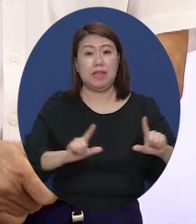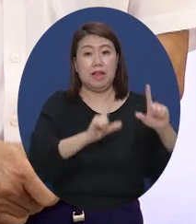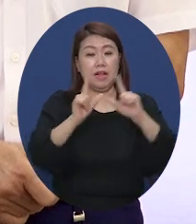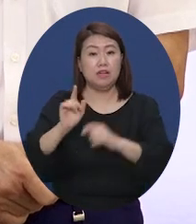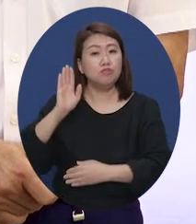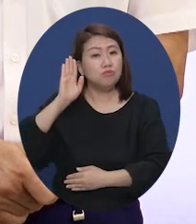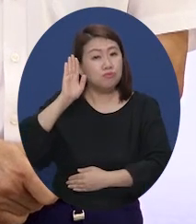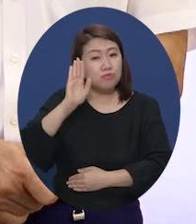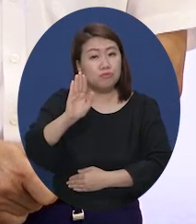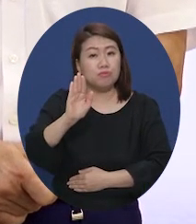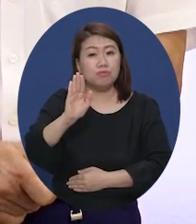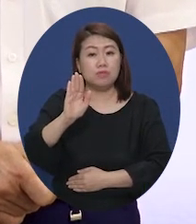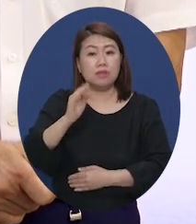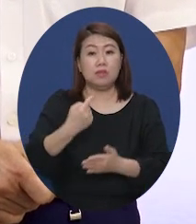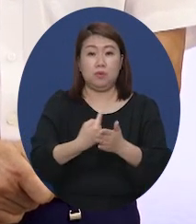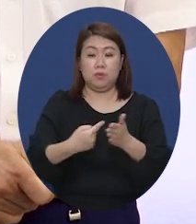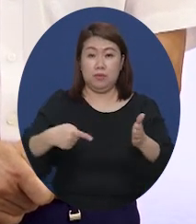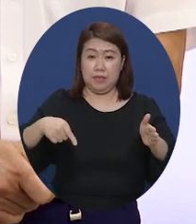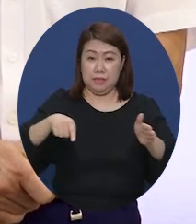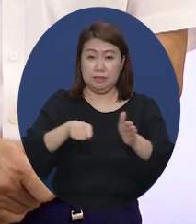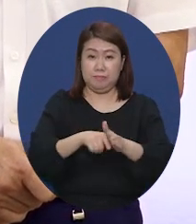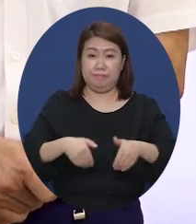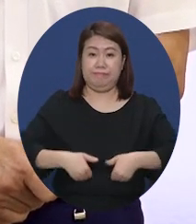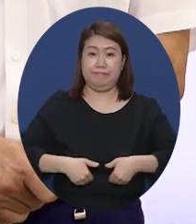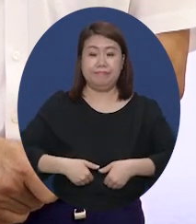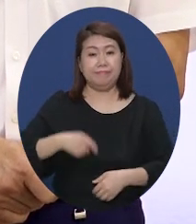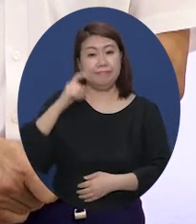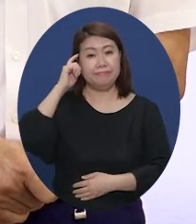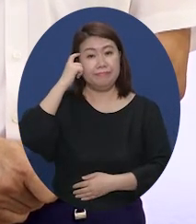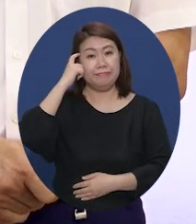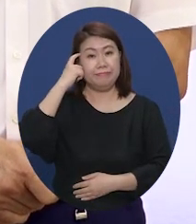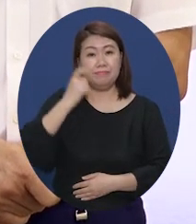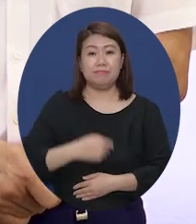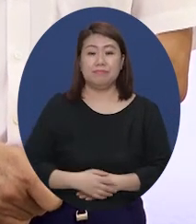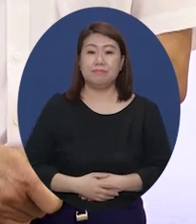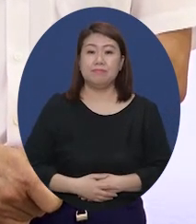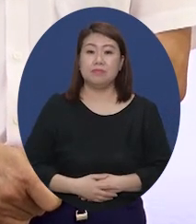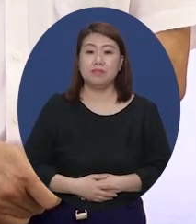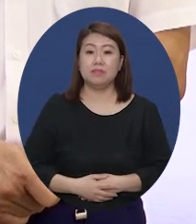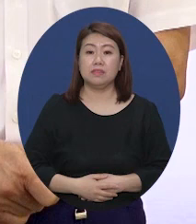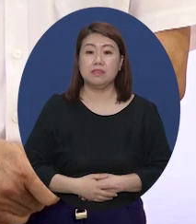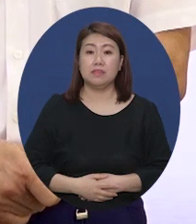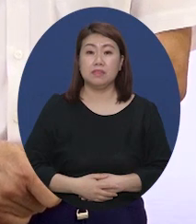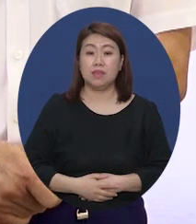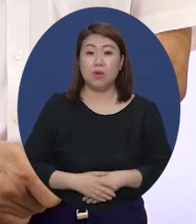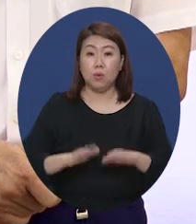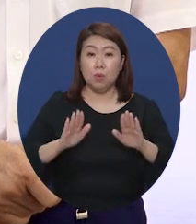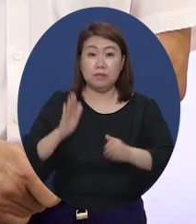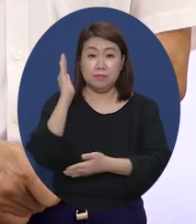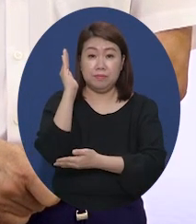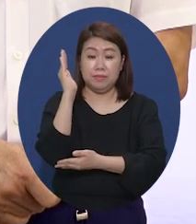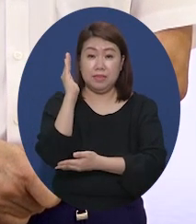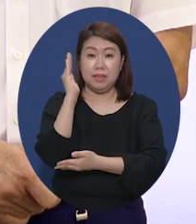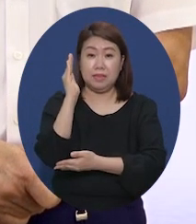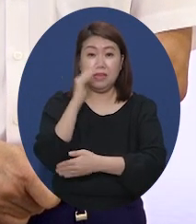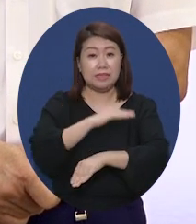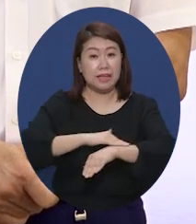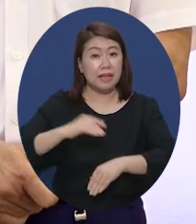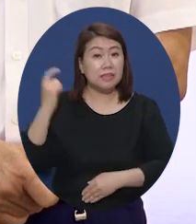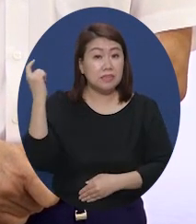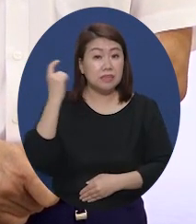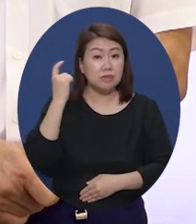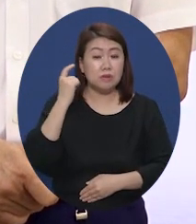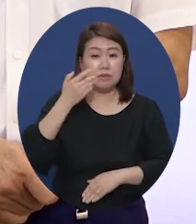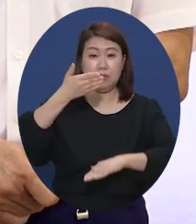대한민국에 살아갈 후세들에게도 반드시 필요한 문제라고 생각합니다. 앞뒤 둘 수 없는 얘기를 많이 했습니다. 그러니까